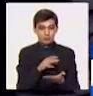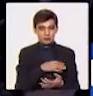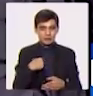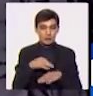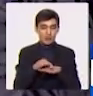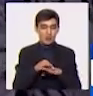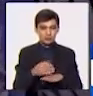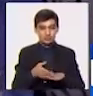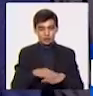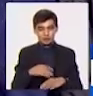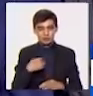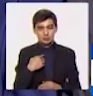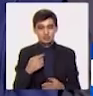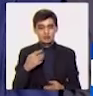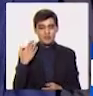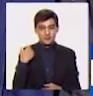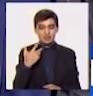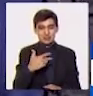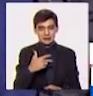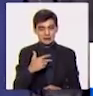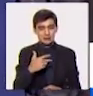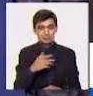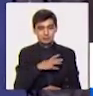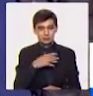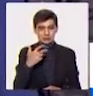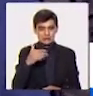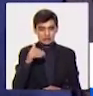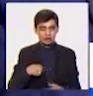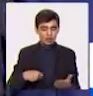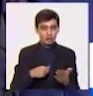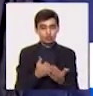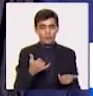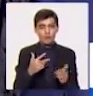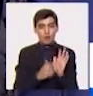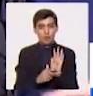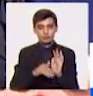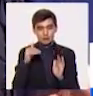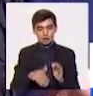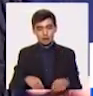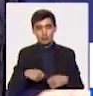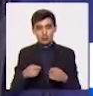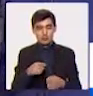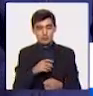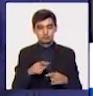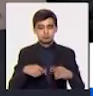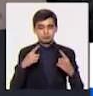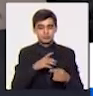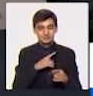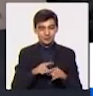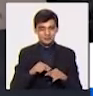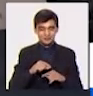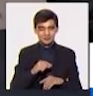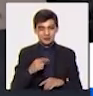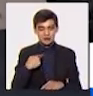дейді. 30 мың бұрын төлеп жүрген дейді отметка. Енді 80 мыңға көтеріпті. Оның бәрі отметкаға. Кім отырады оның отметкаға?